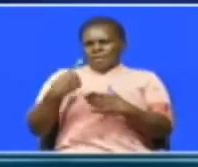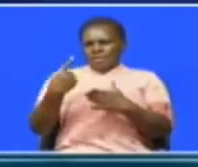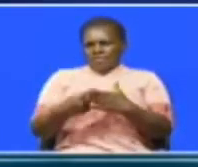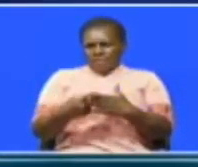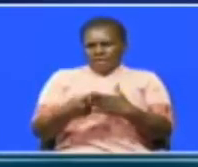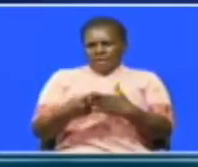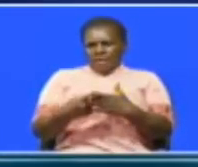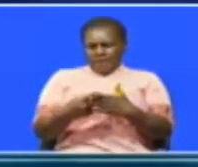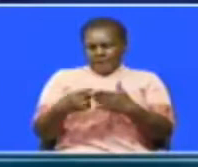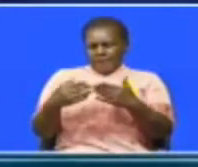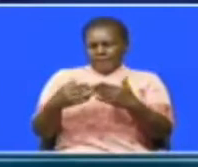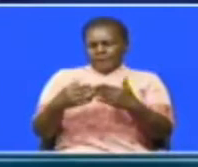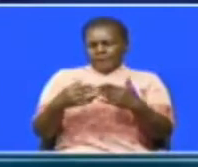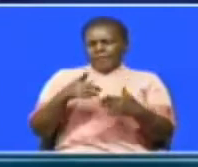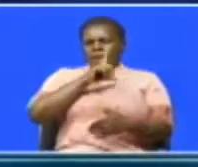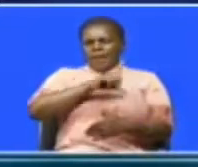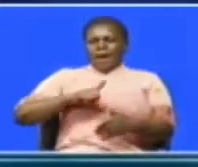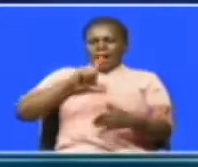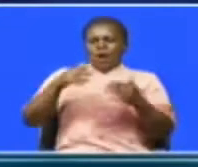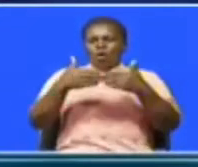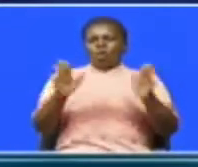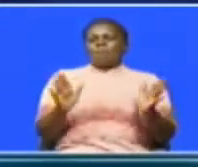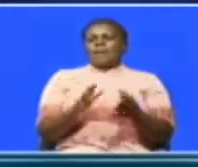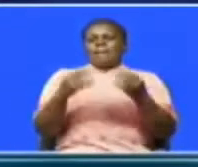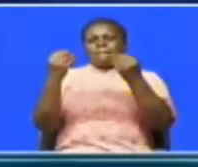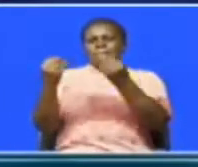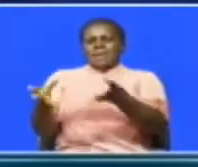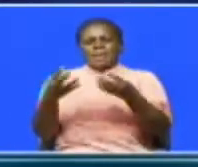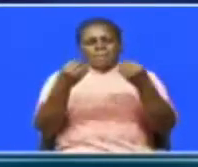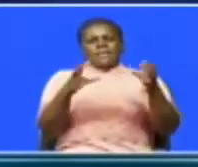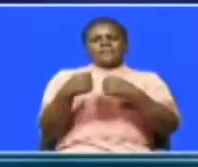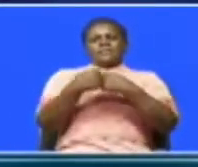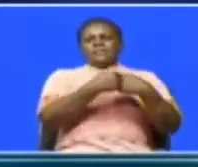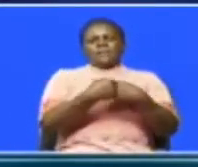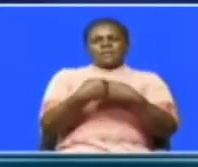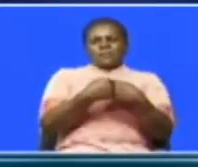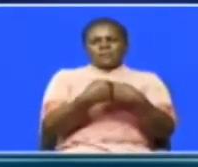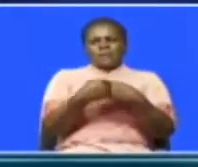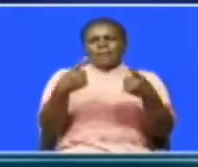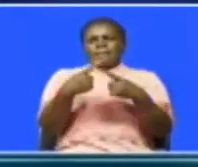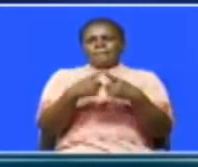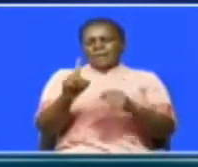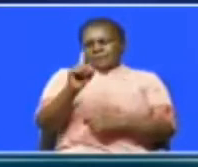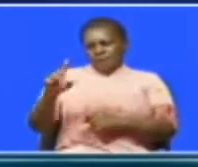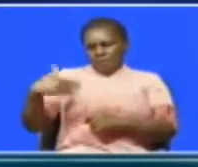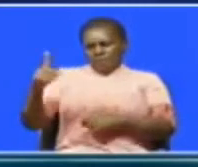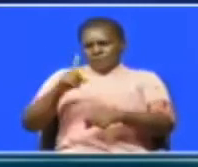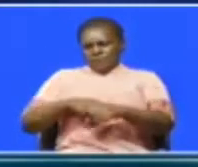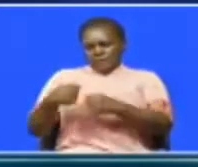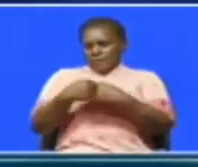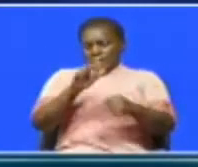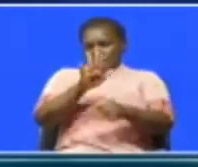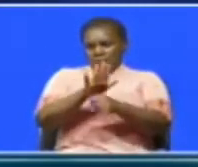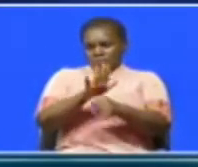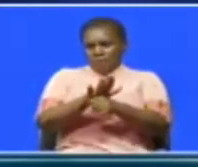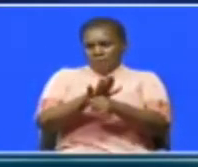ya heri ilianza kumfungukia. There are so many challenges in the ghetto. But every time kuna changamoto